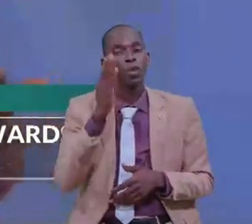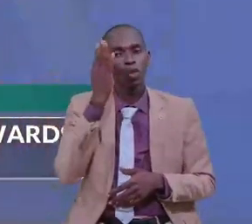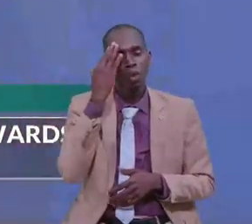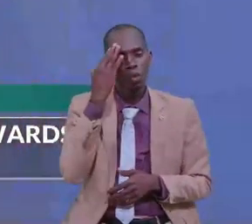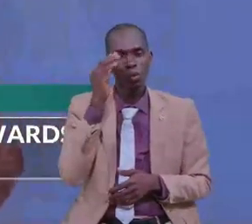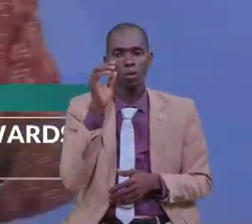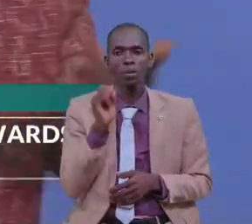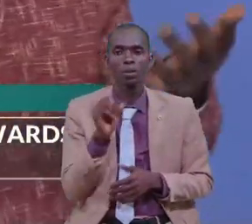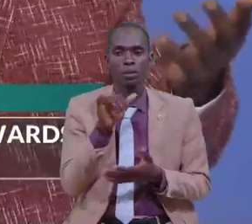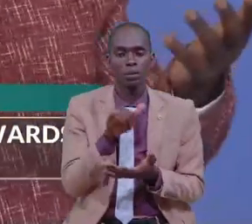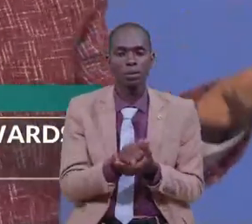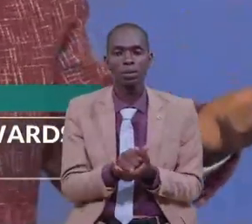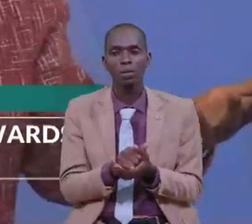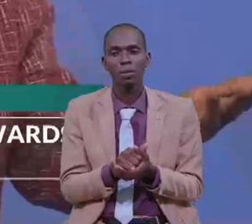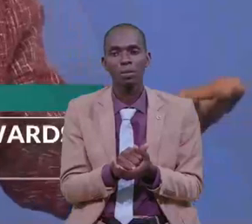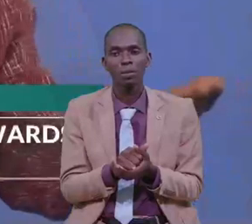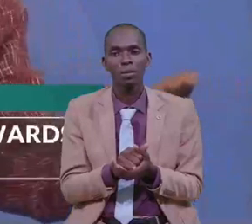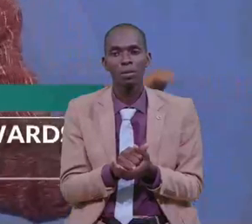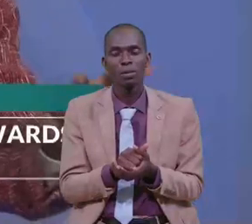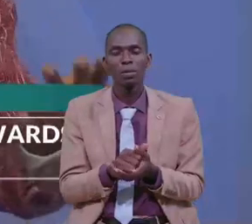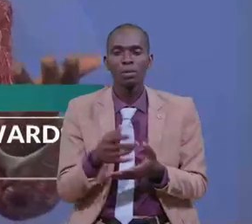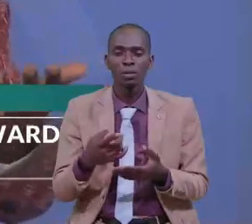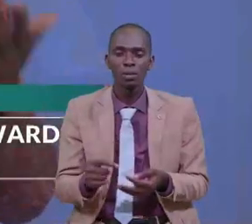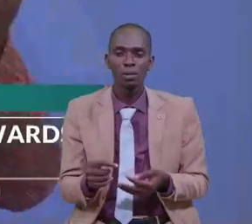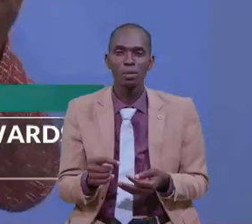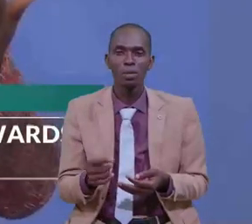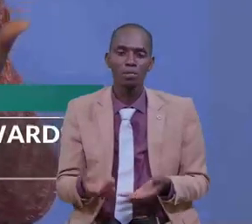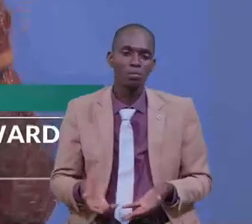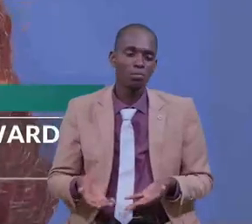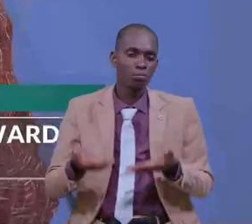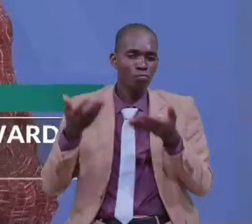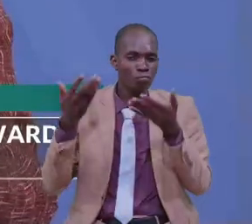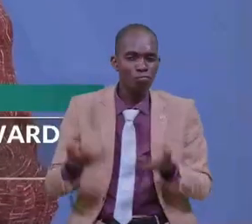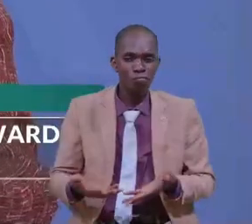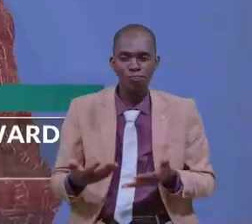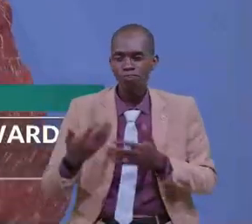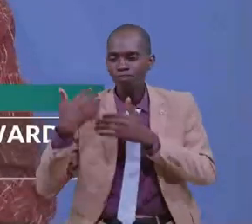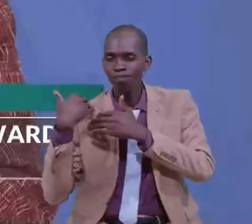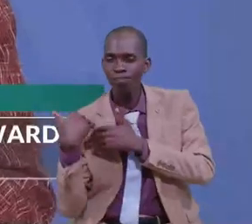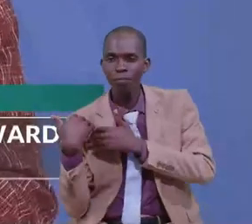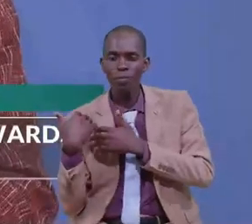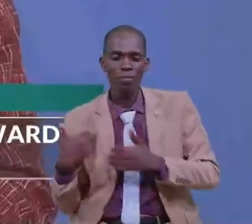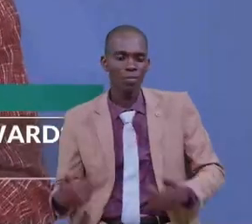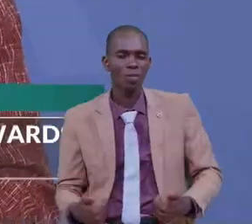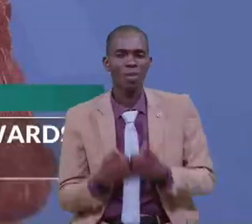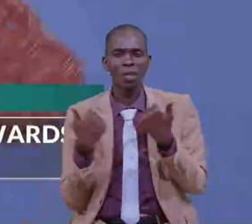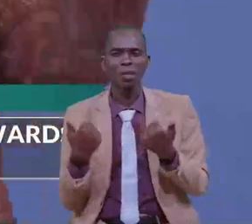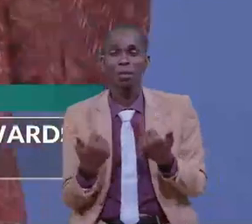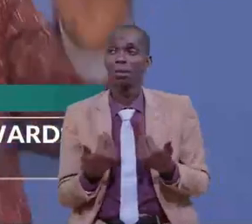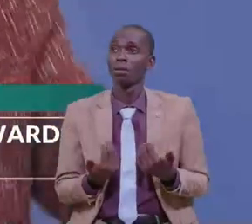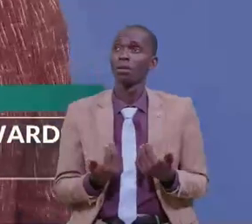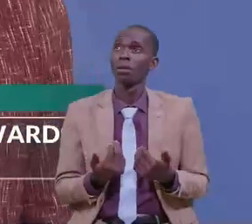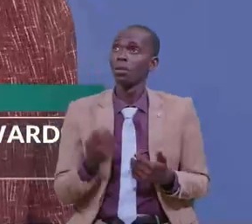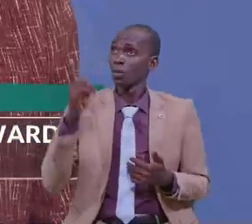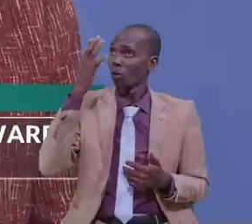Dieu sait qu'il y a des fardeaux, qu'il y a des défis.